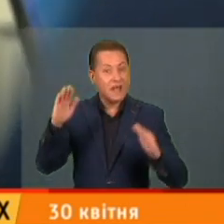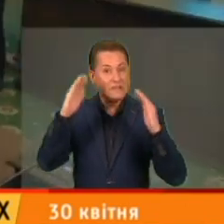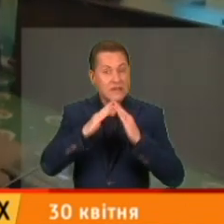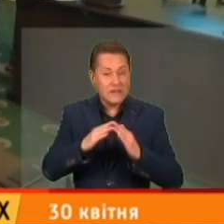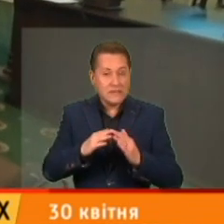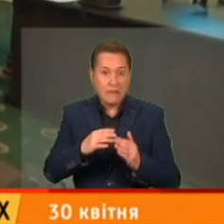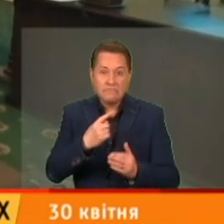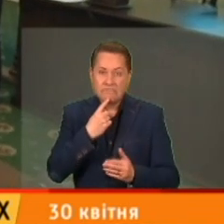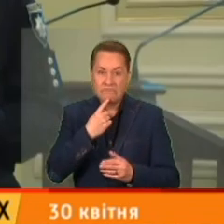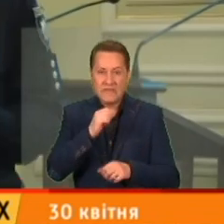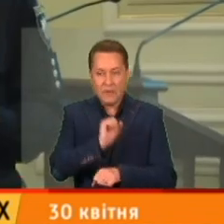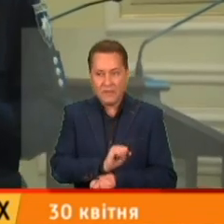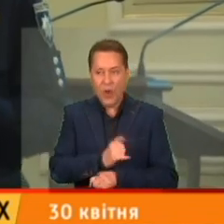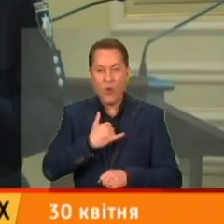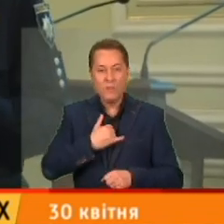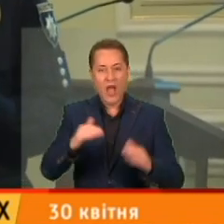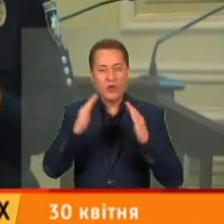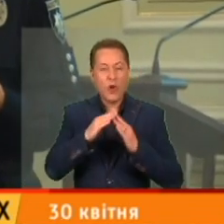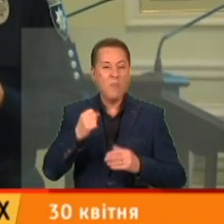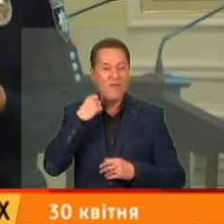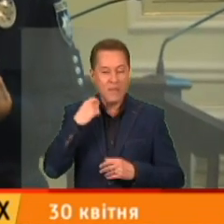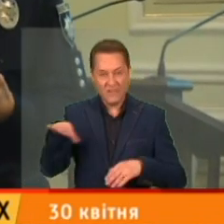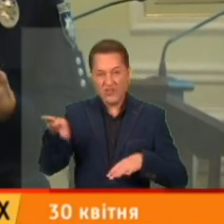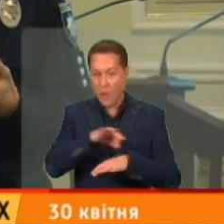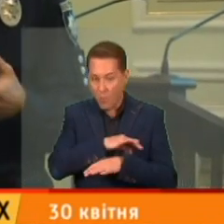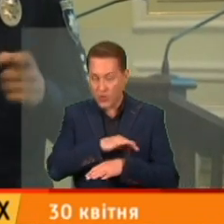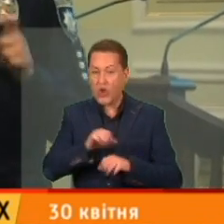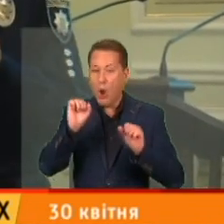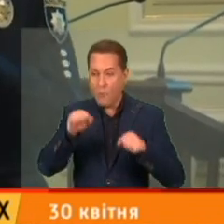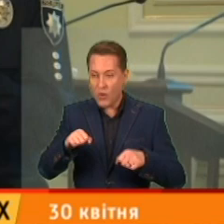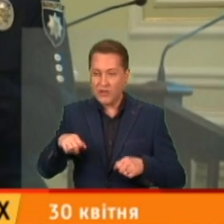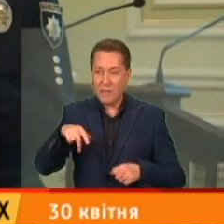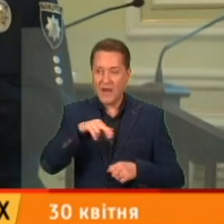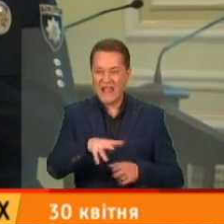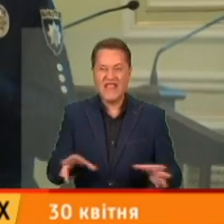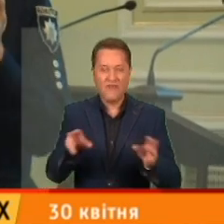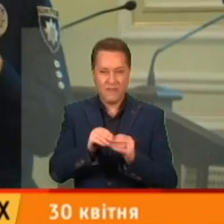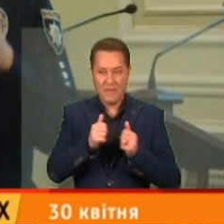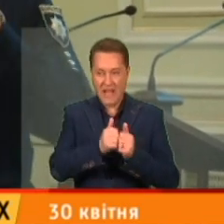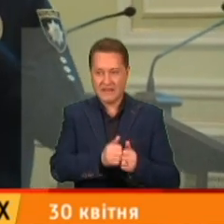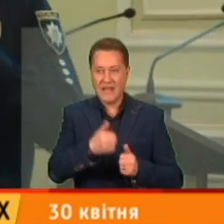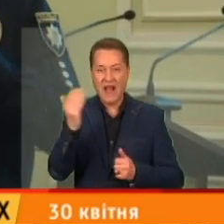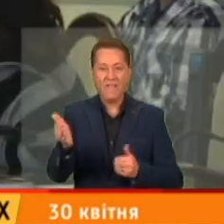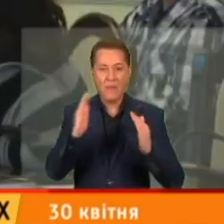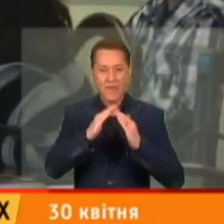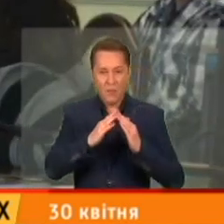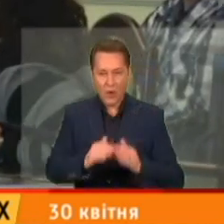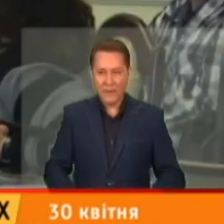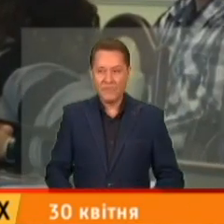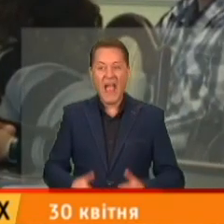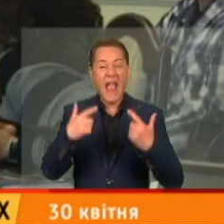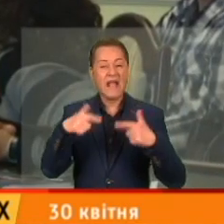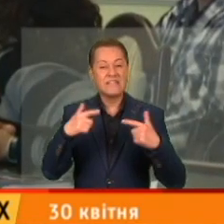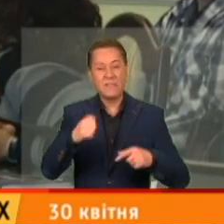У мене вдома вибивший муж. Ми можемо пойти в місті. К вам домой.